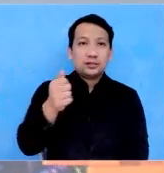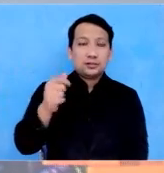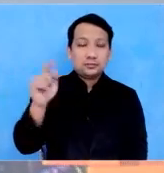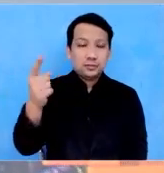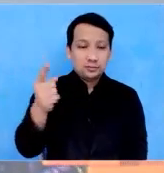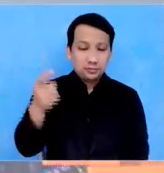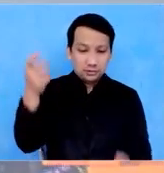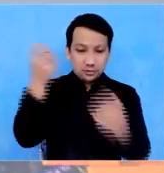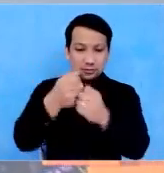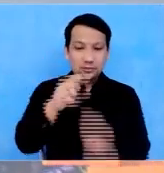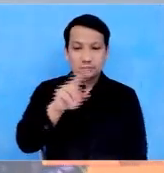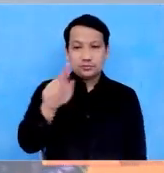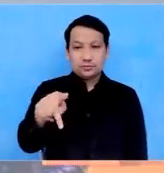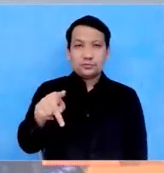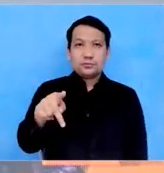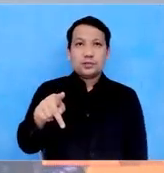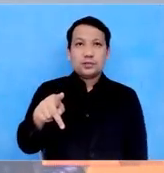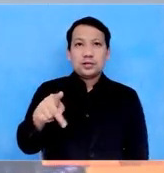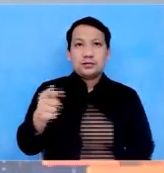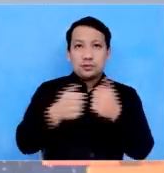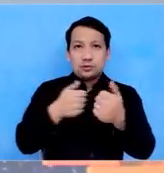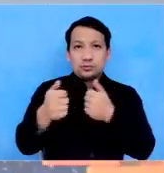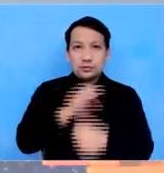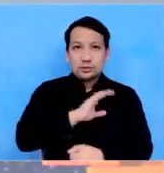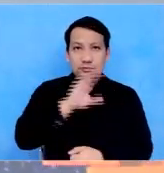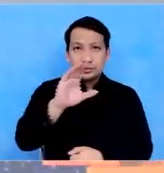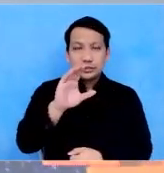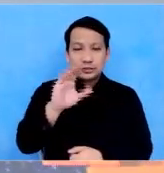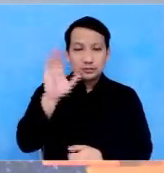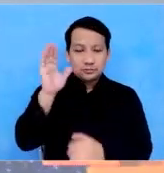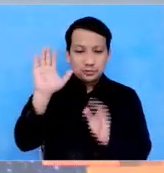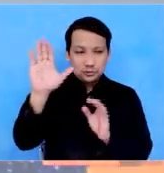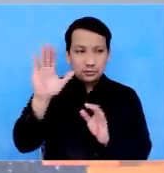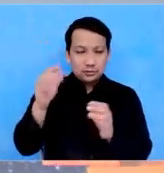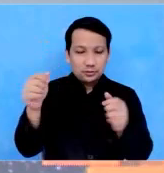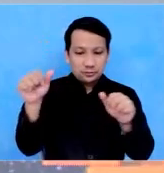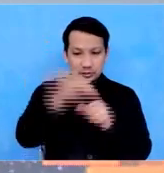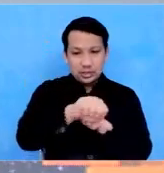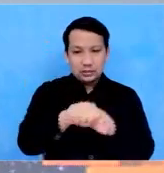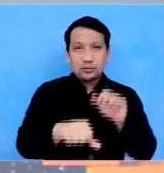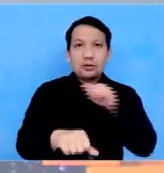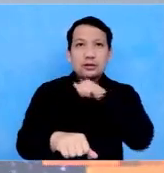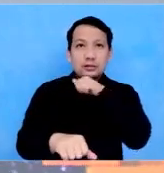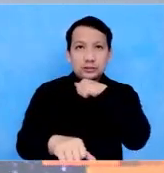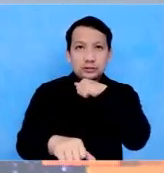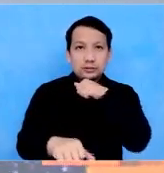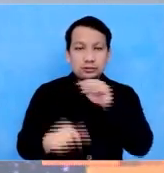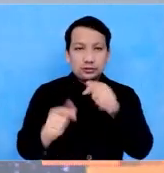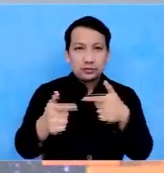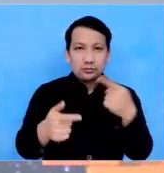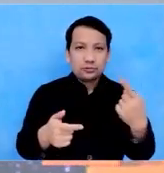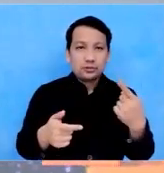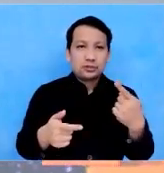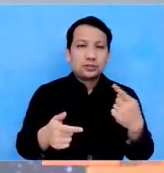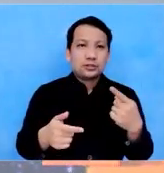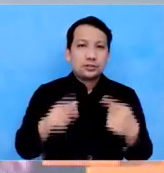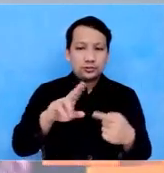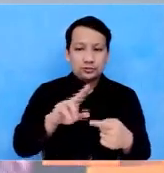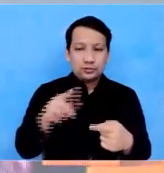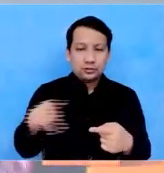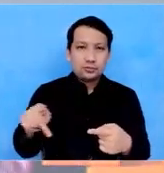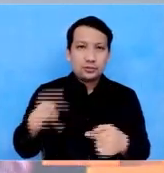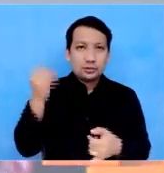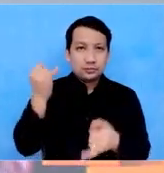Abot-kamay na ng UP Fighting Maroons ang back-to-back men's basketball titles matapos talunin ng Ateneo Blue Eagles sa Game 1 ng UAAP Season 85